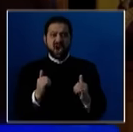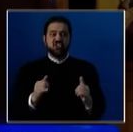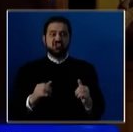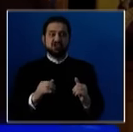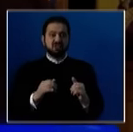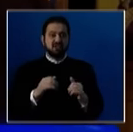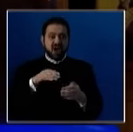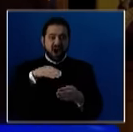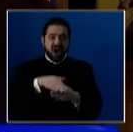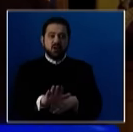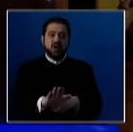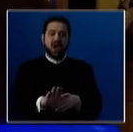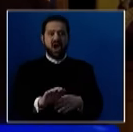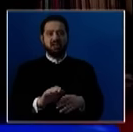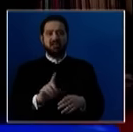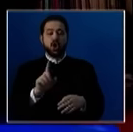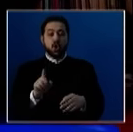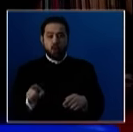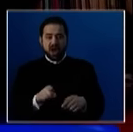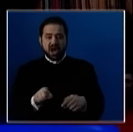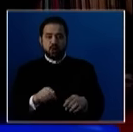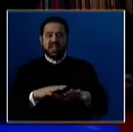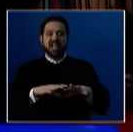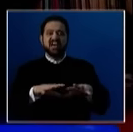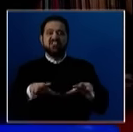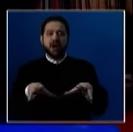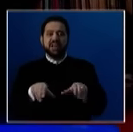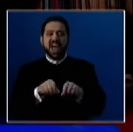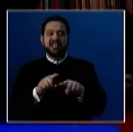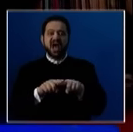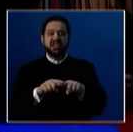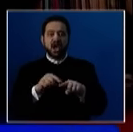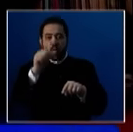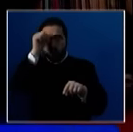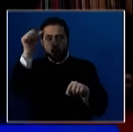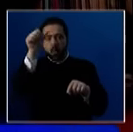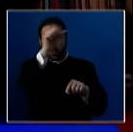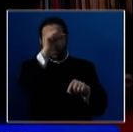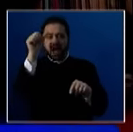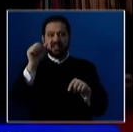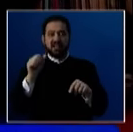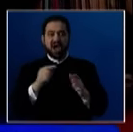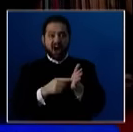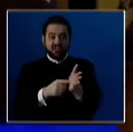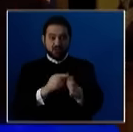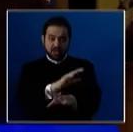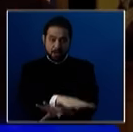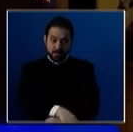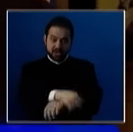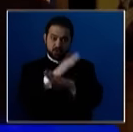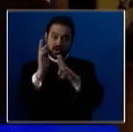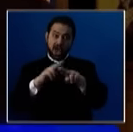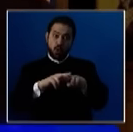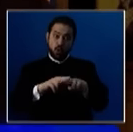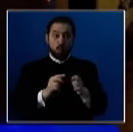aici a eșuat. Nu a căutat familiaritatea cu Tatăl, a văzut mântuirea, cum din păcate o vedem de cele